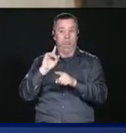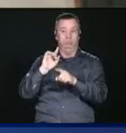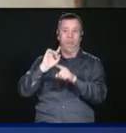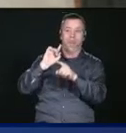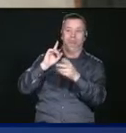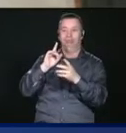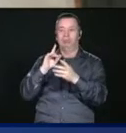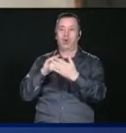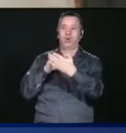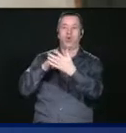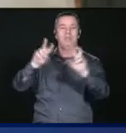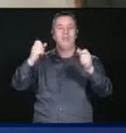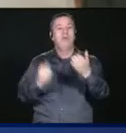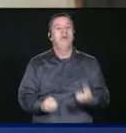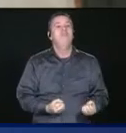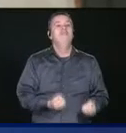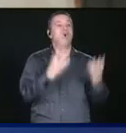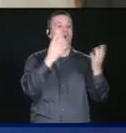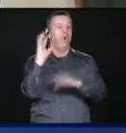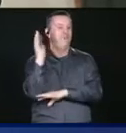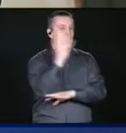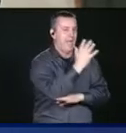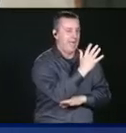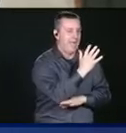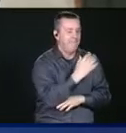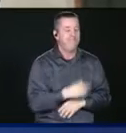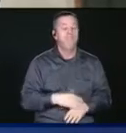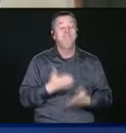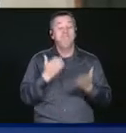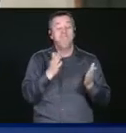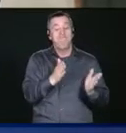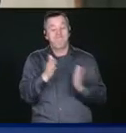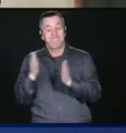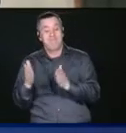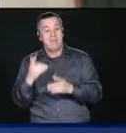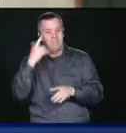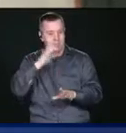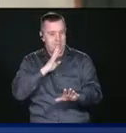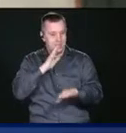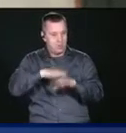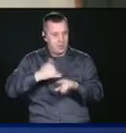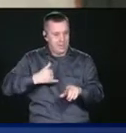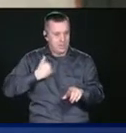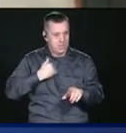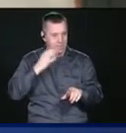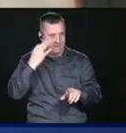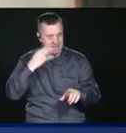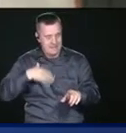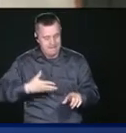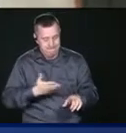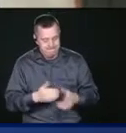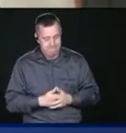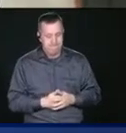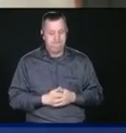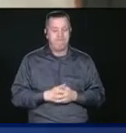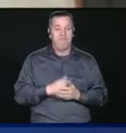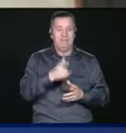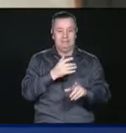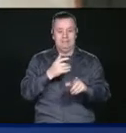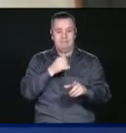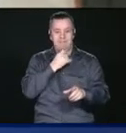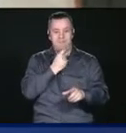enfants et aux jeunes qui nous écoutent. Je sais que les dernières semaines n'ont pas été faciles. Vous avez hâte de voir vos amis,